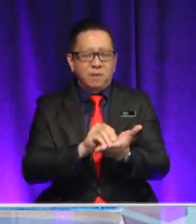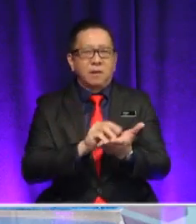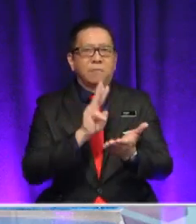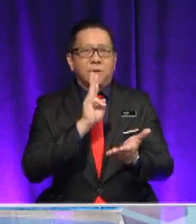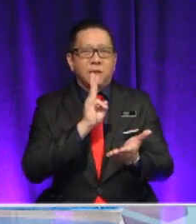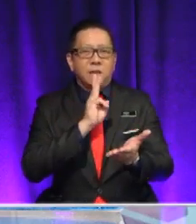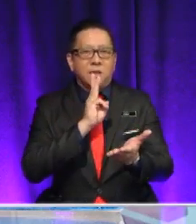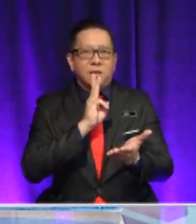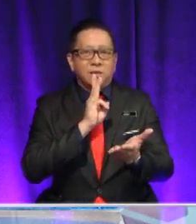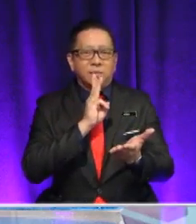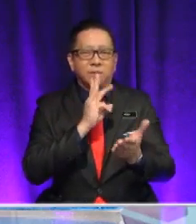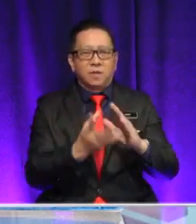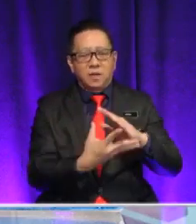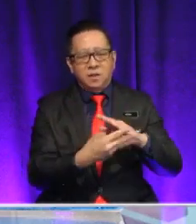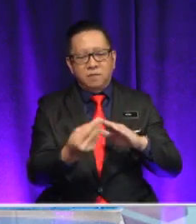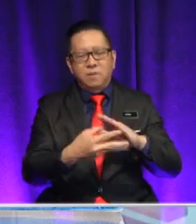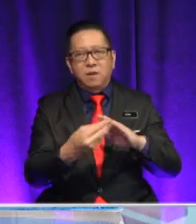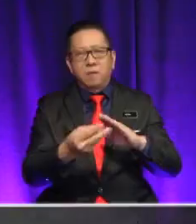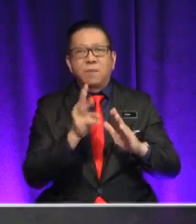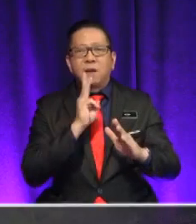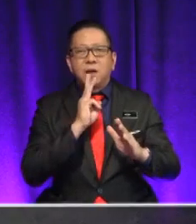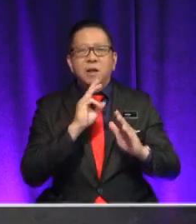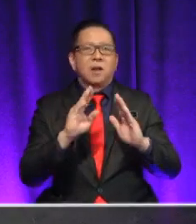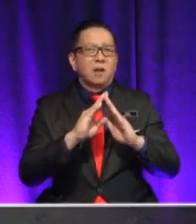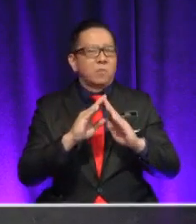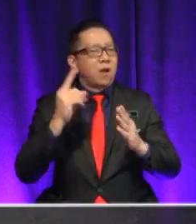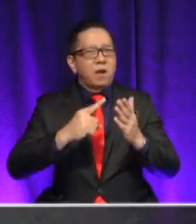kita cari barang yang kita boleh peroleh di rumah